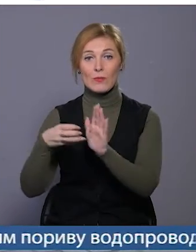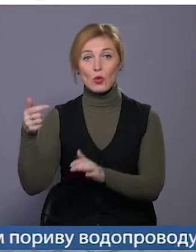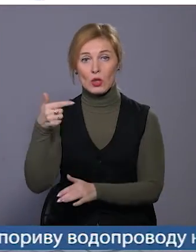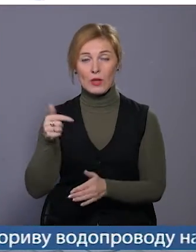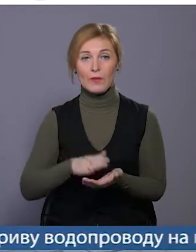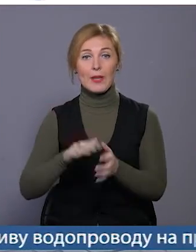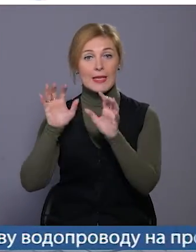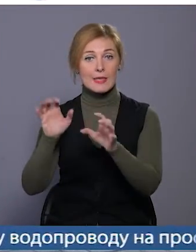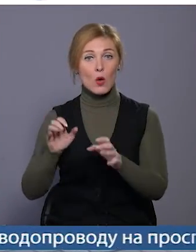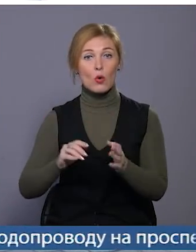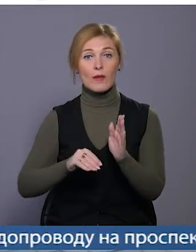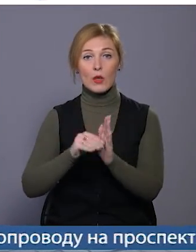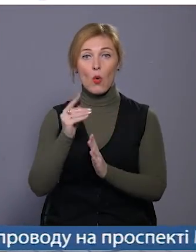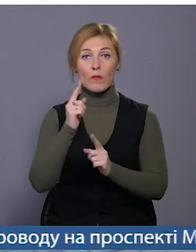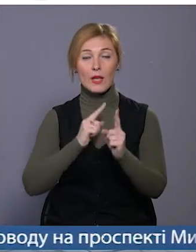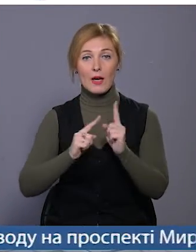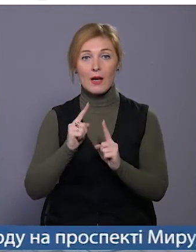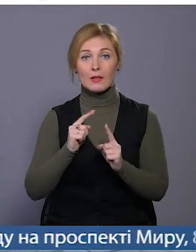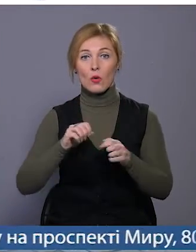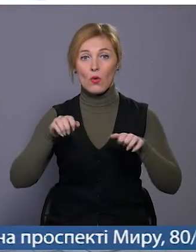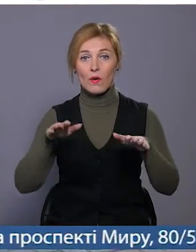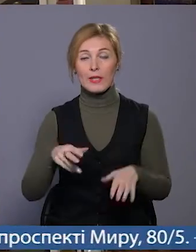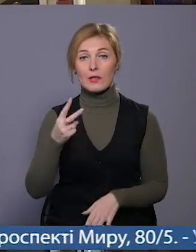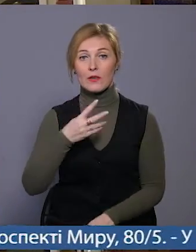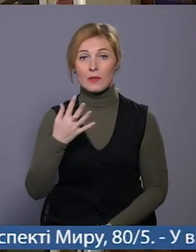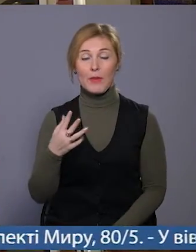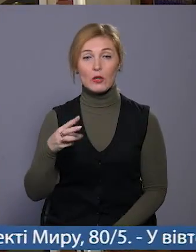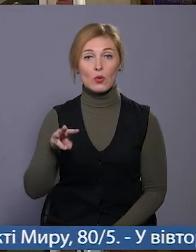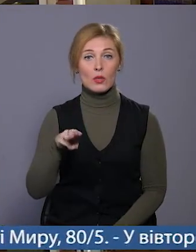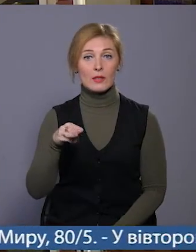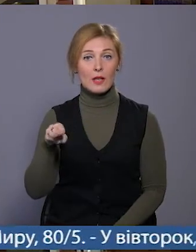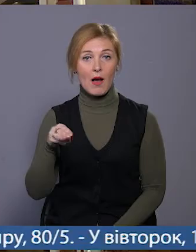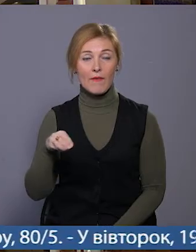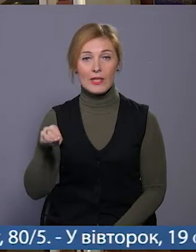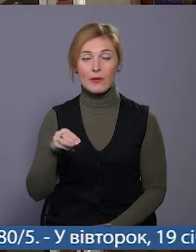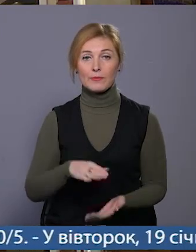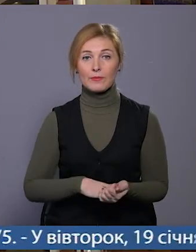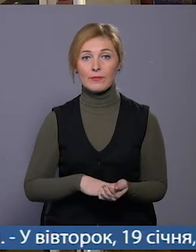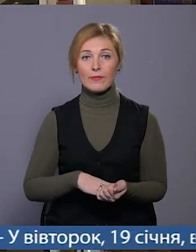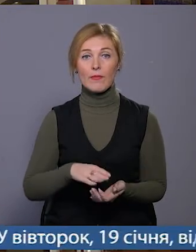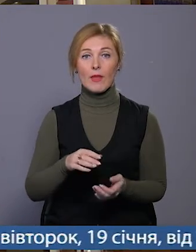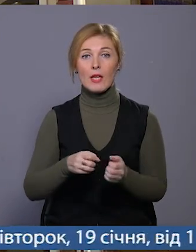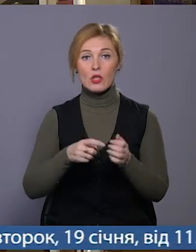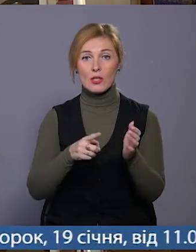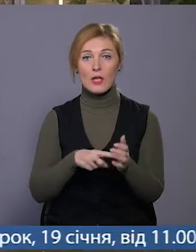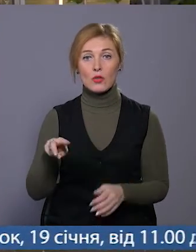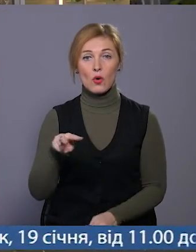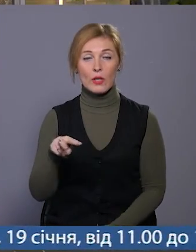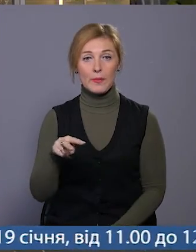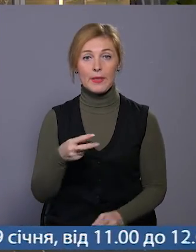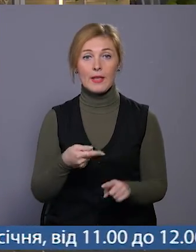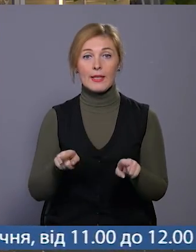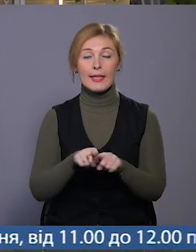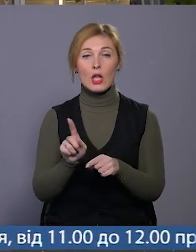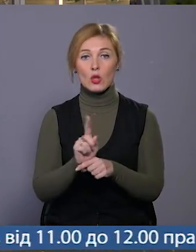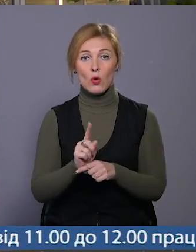Закон Верховна Рада ухвалила 25 травня 2019 року. Набув чинності того ж року із 16 липня. Деякі норми